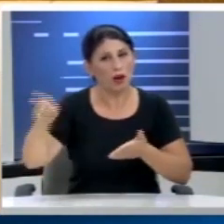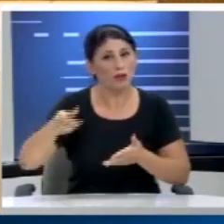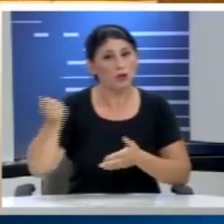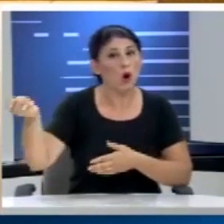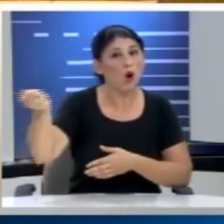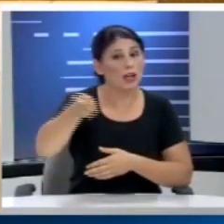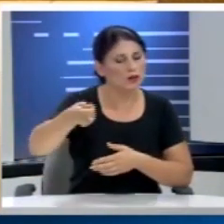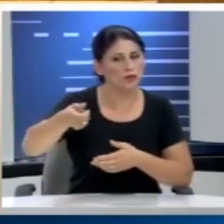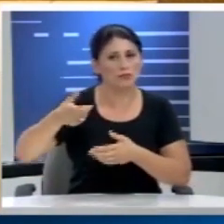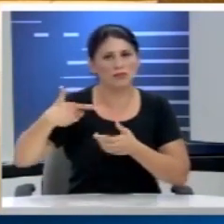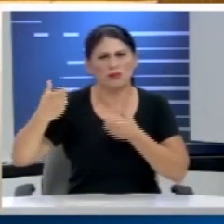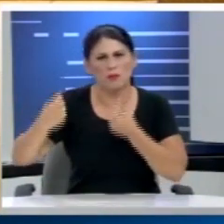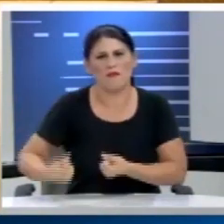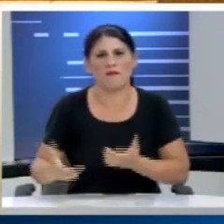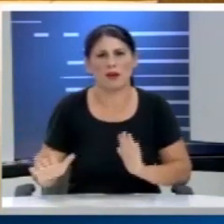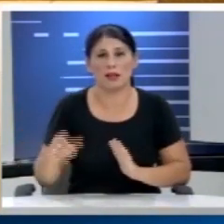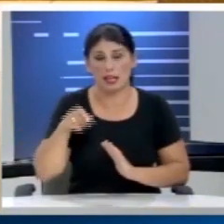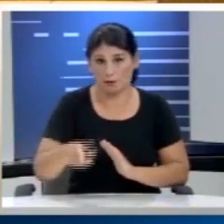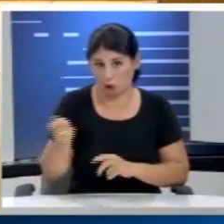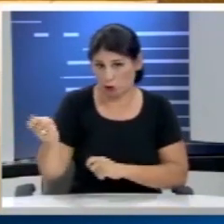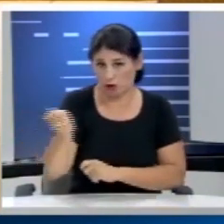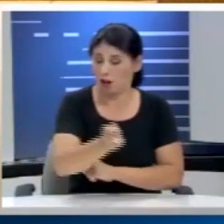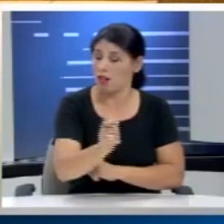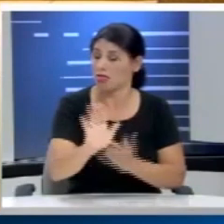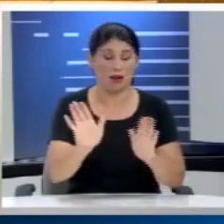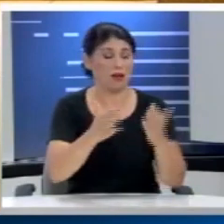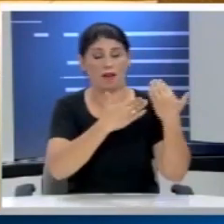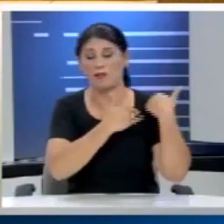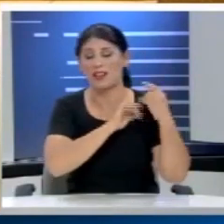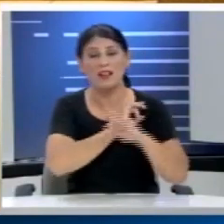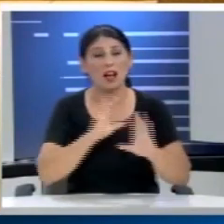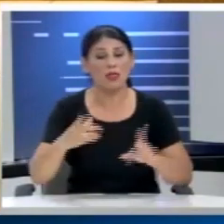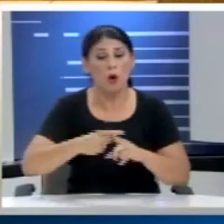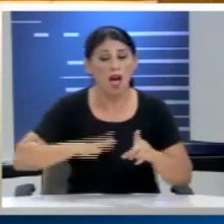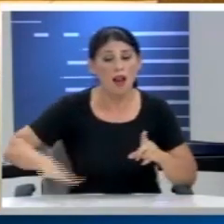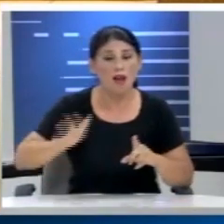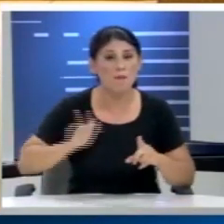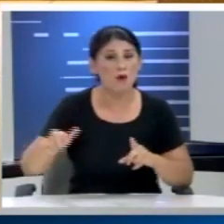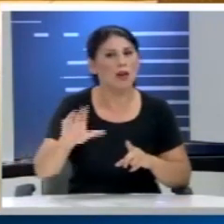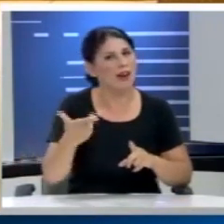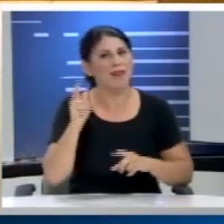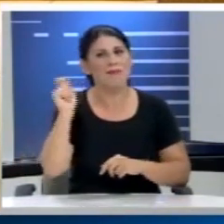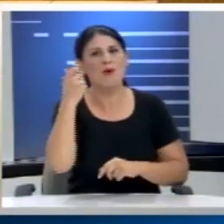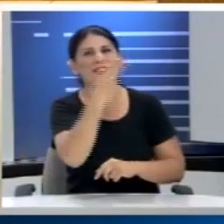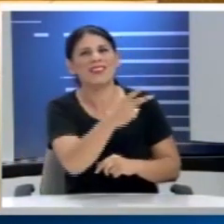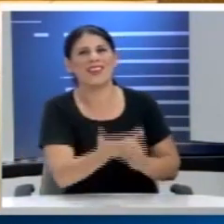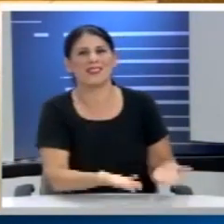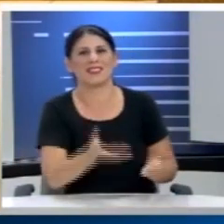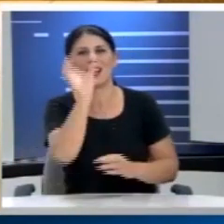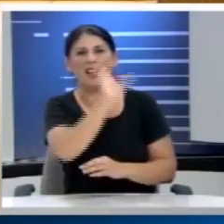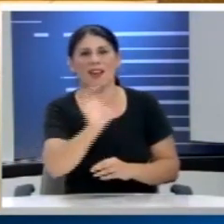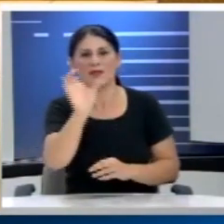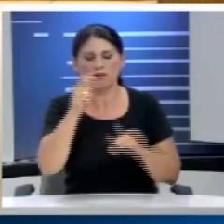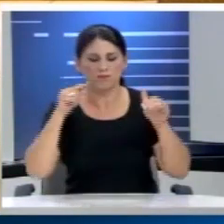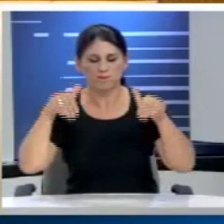δυσβάστακτο χρέος, για το οποίο δεν ευθύνεται καθόλου μα καθόλου ελληνικός λαός, αλλά οι πολιτικές σας, η ευρωπαϊκή